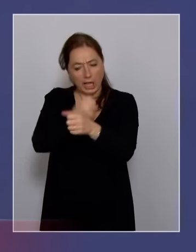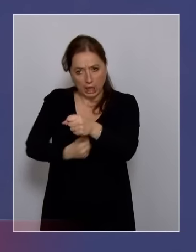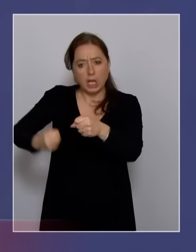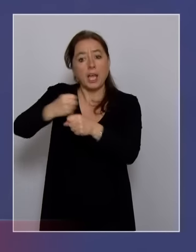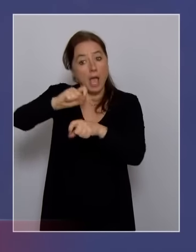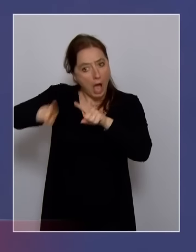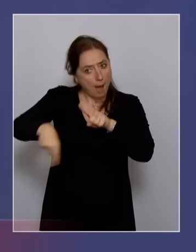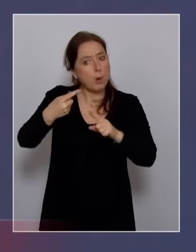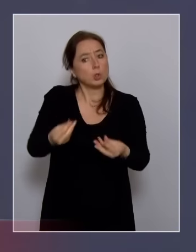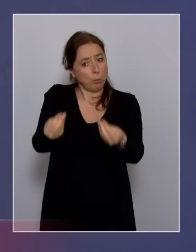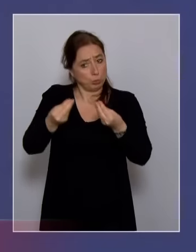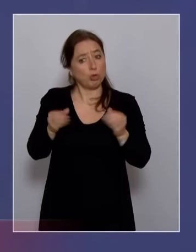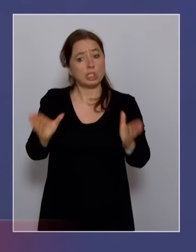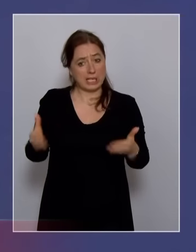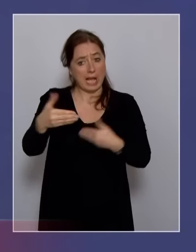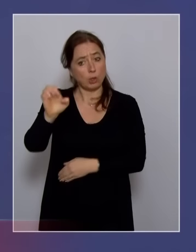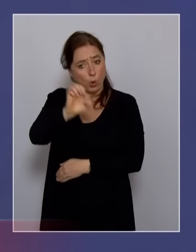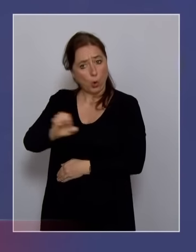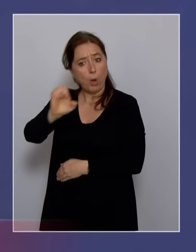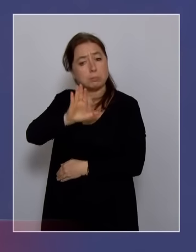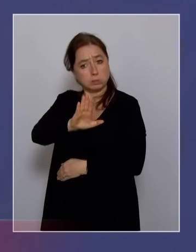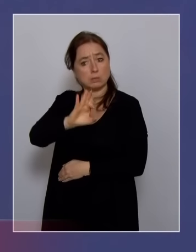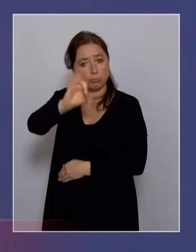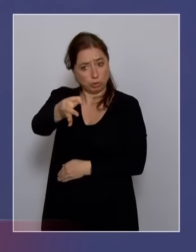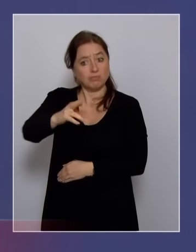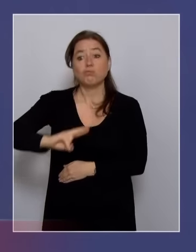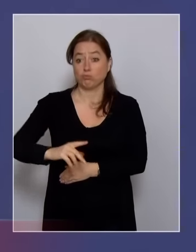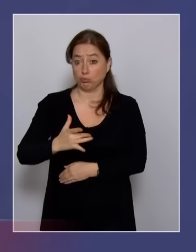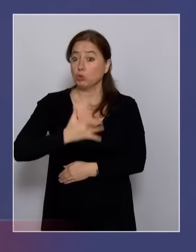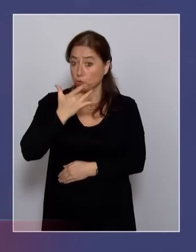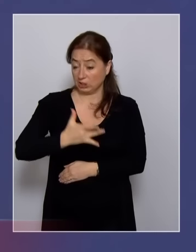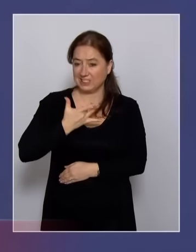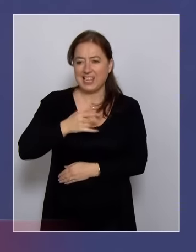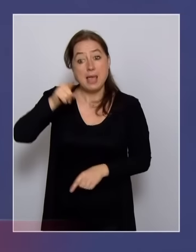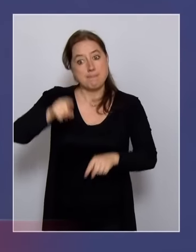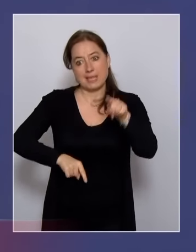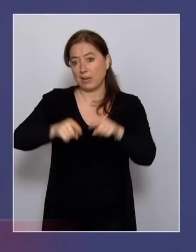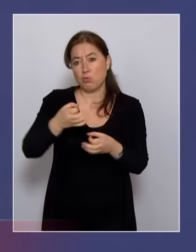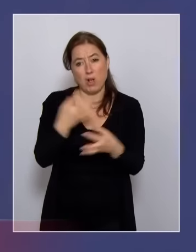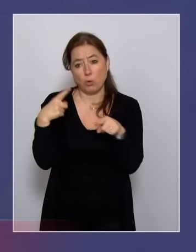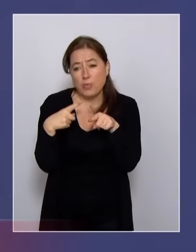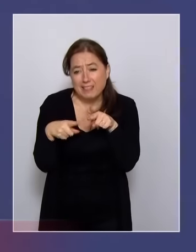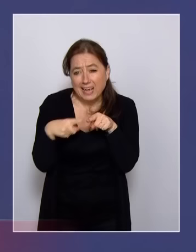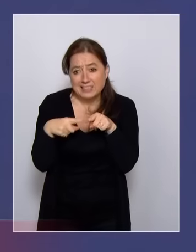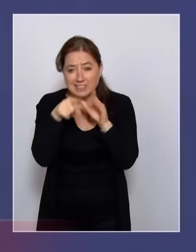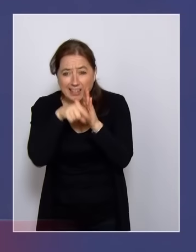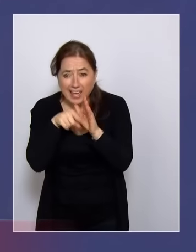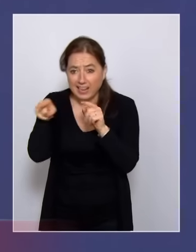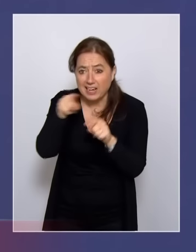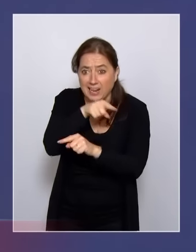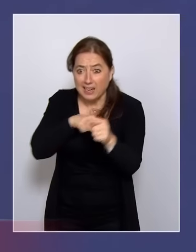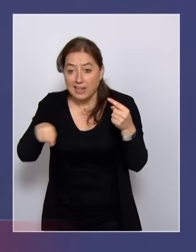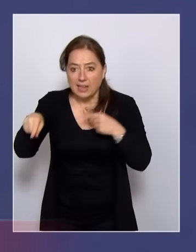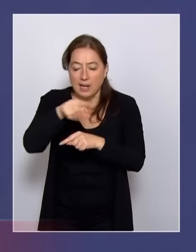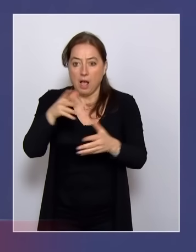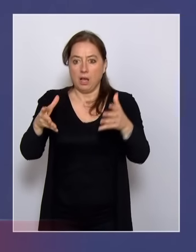jalons, des repères, des caps, mais nous avons aussi parfois été beaucoup trop dans le détail, empêchant aussi